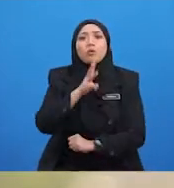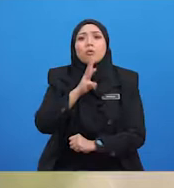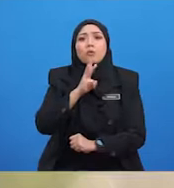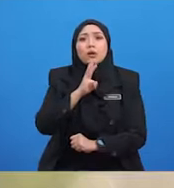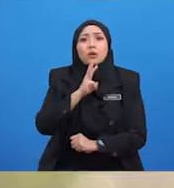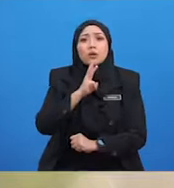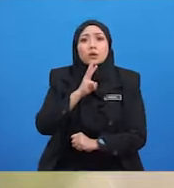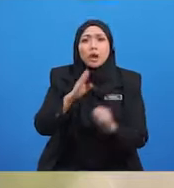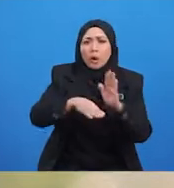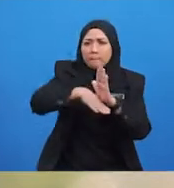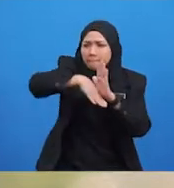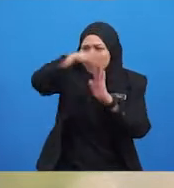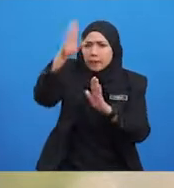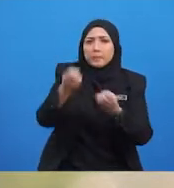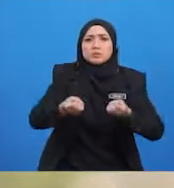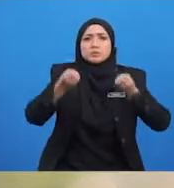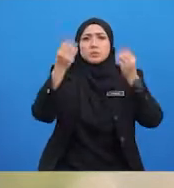menyelenggarakan suhu badan.